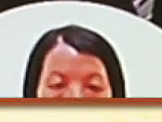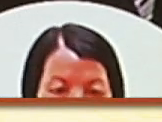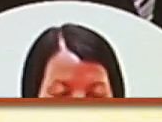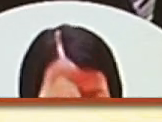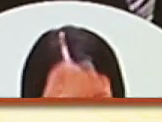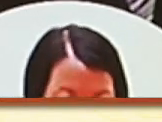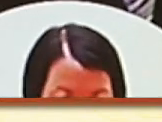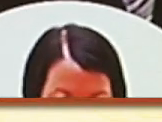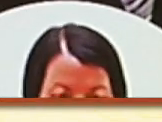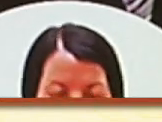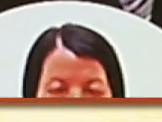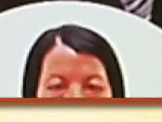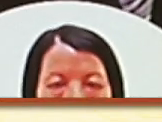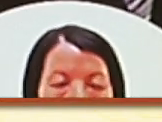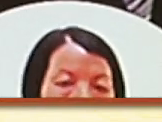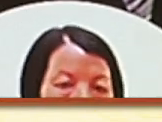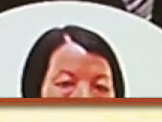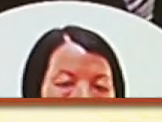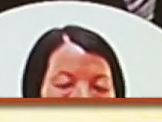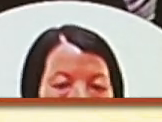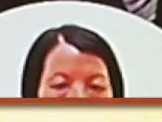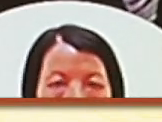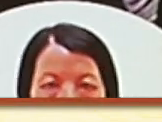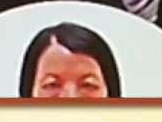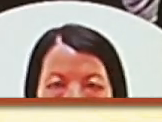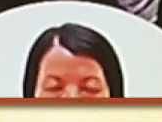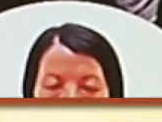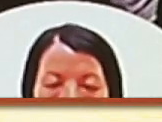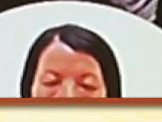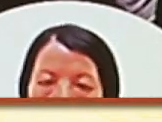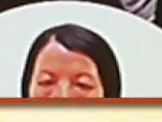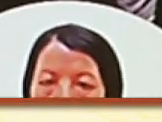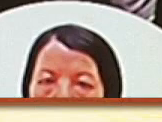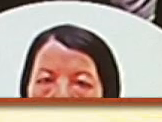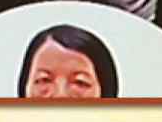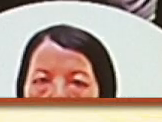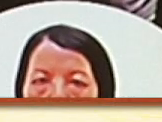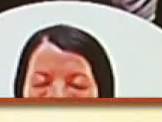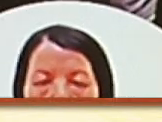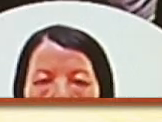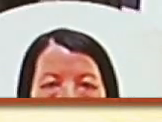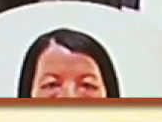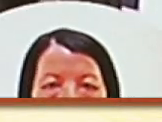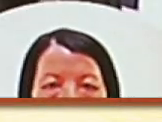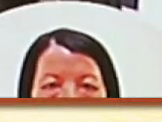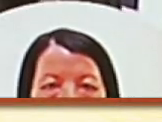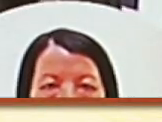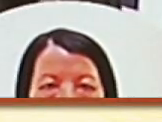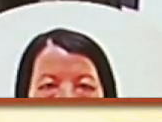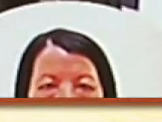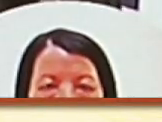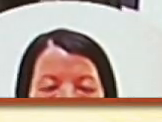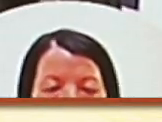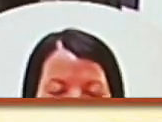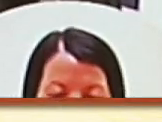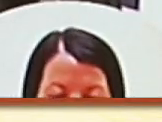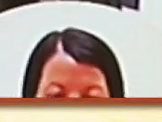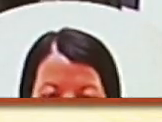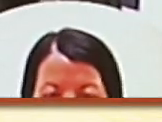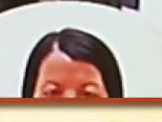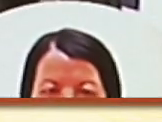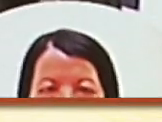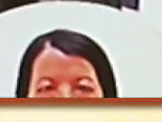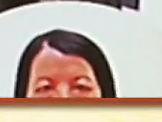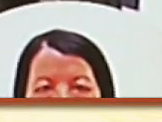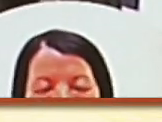召你哦参选的话，选成2020的总统，你选或不选，安尼有几句话尔？ 截至目前2020总统